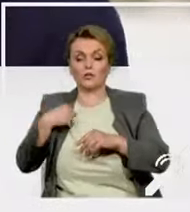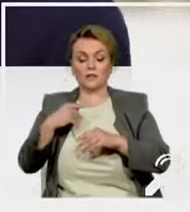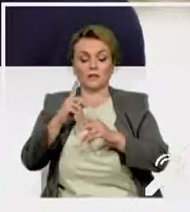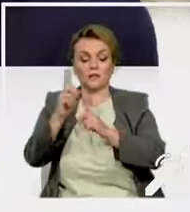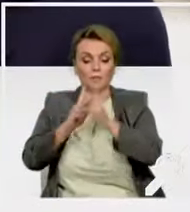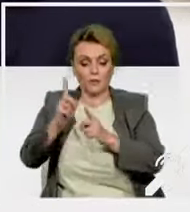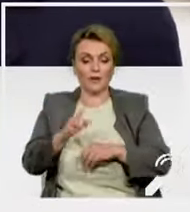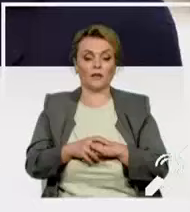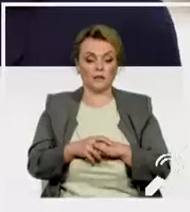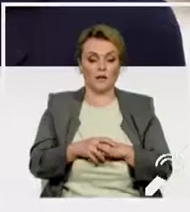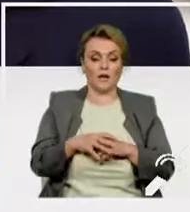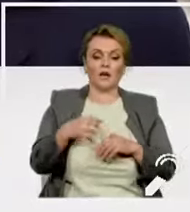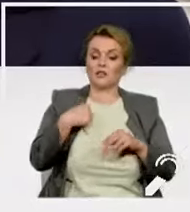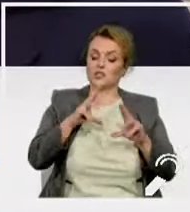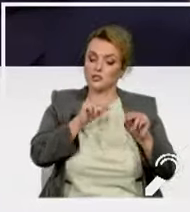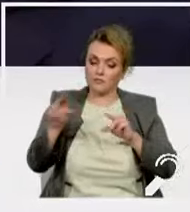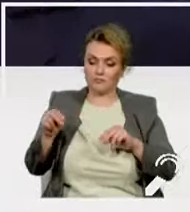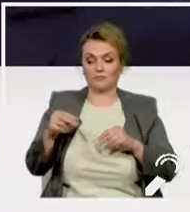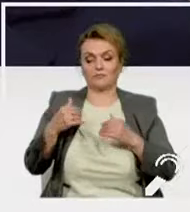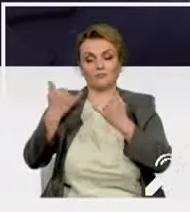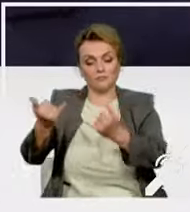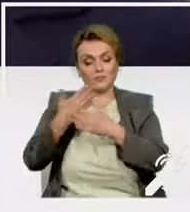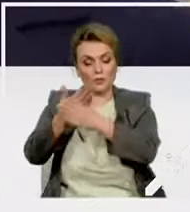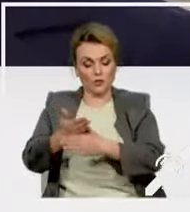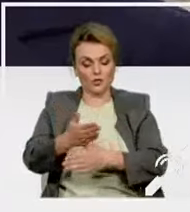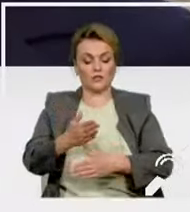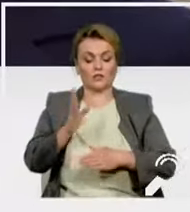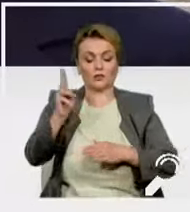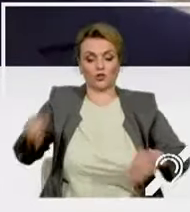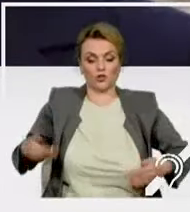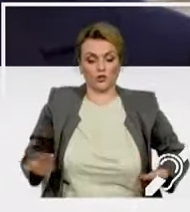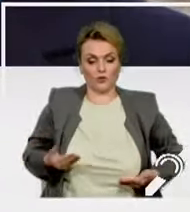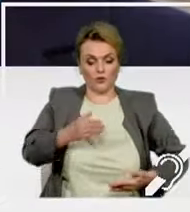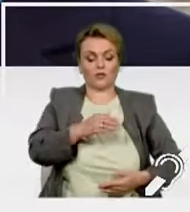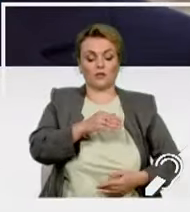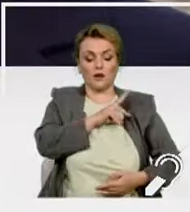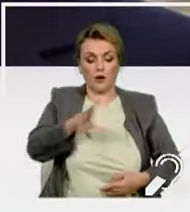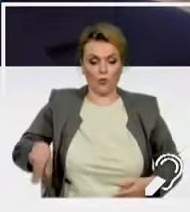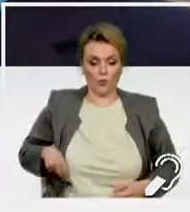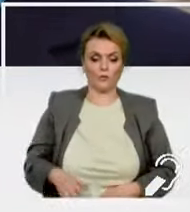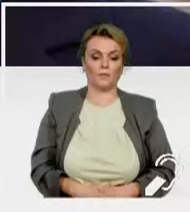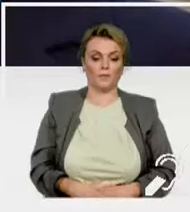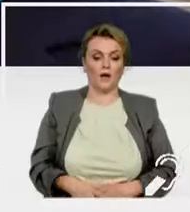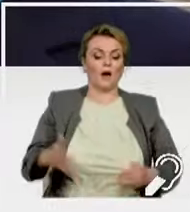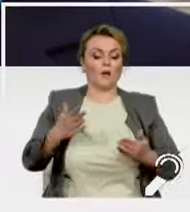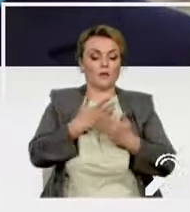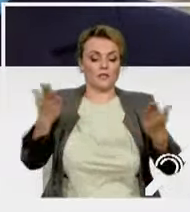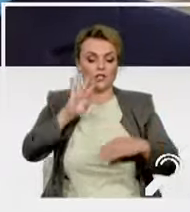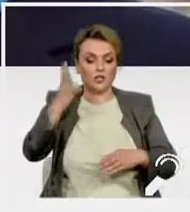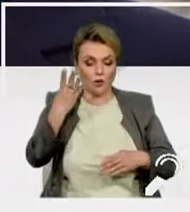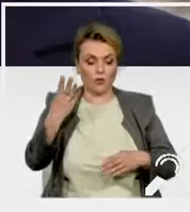to invest in Cahul. Over the last 4 years, we invested in projects focused on